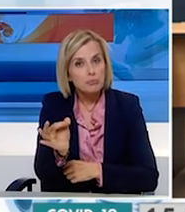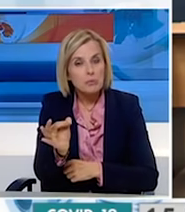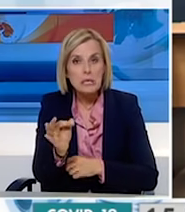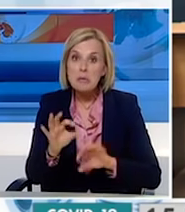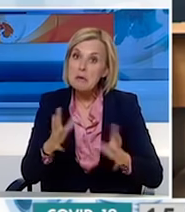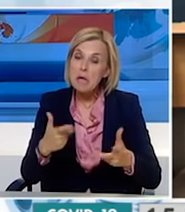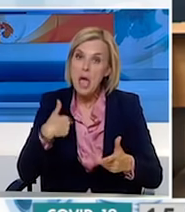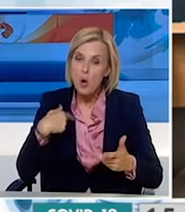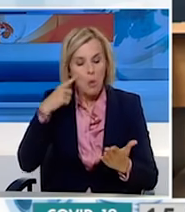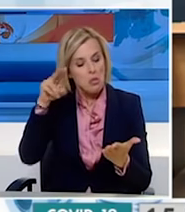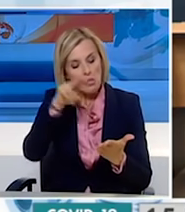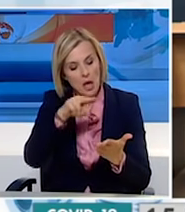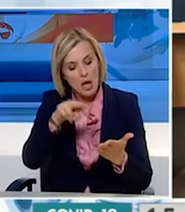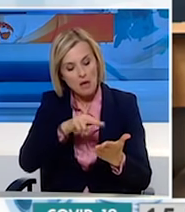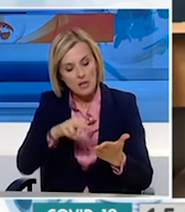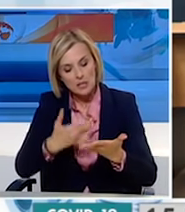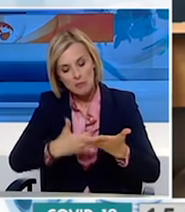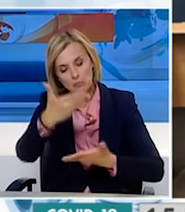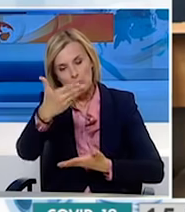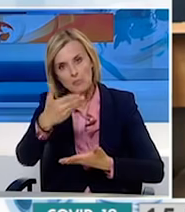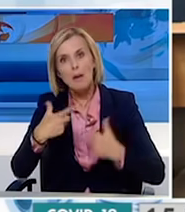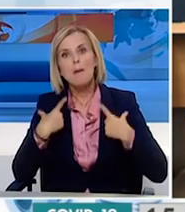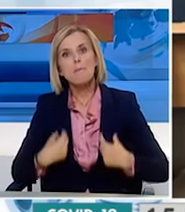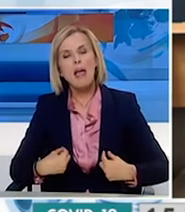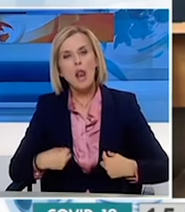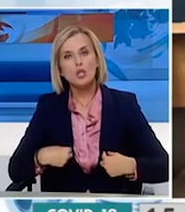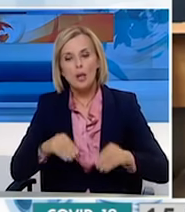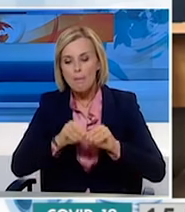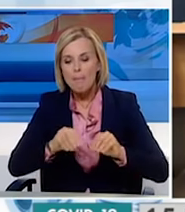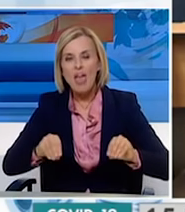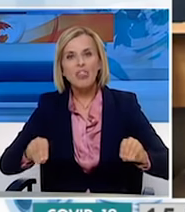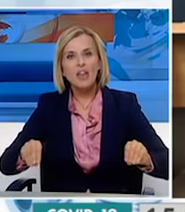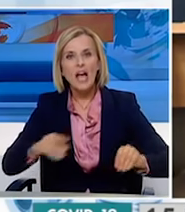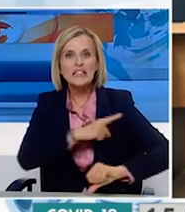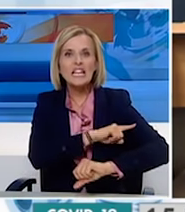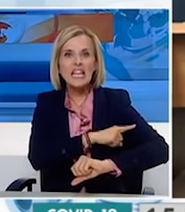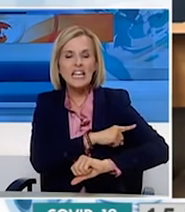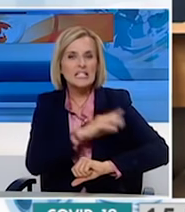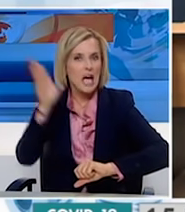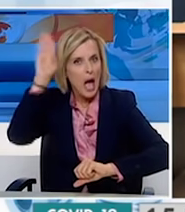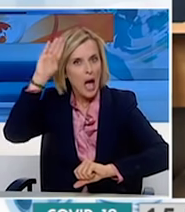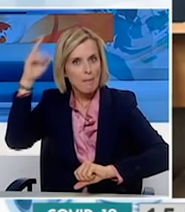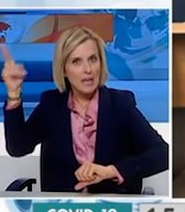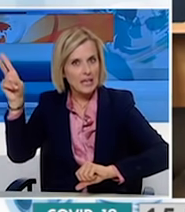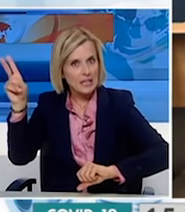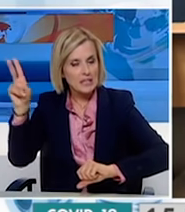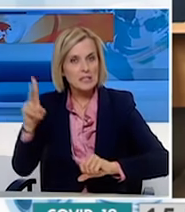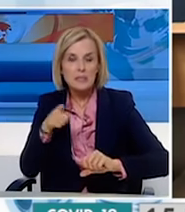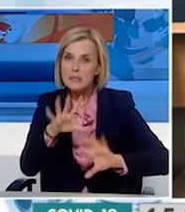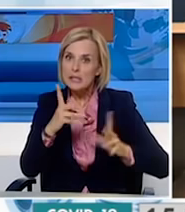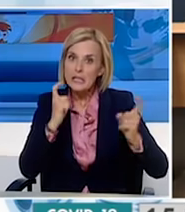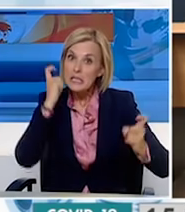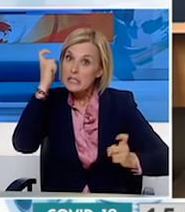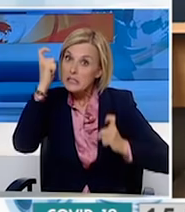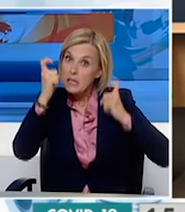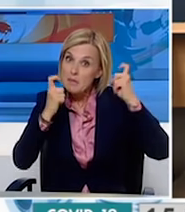δηλώσεις μέλους της Αμερικανικής Ακαδημίας Παιδιατρικής ότι αναζητούν τέτοια κρούσματα ώστε αυτά να εχνηλατηθούν, υπάρχει σκέψη για